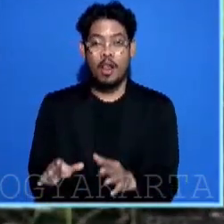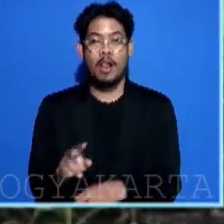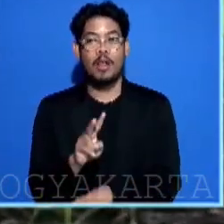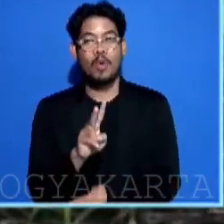sekilonipun